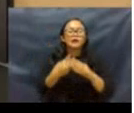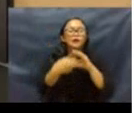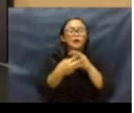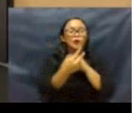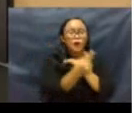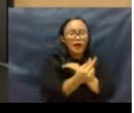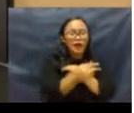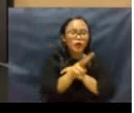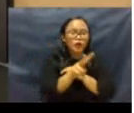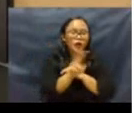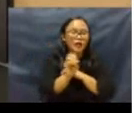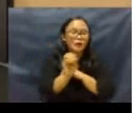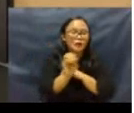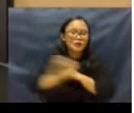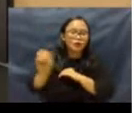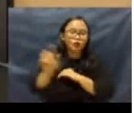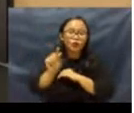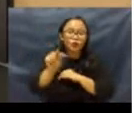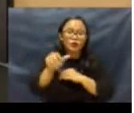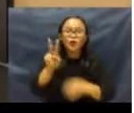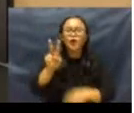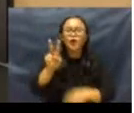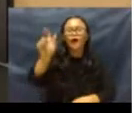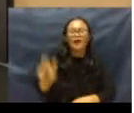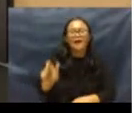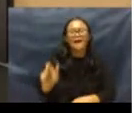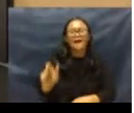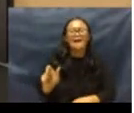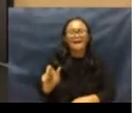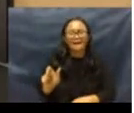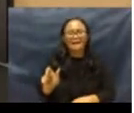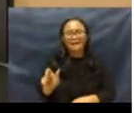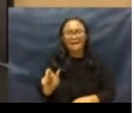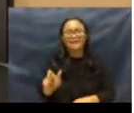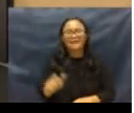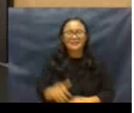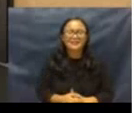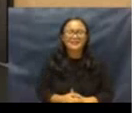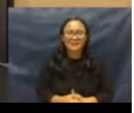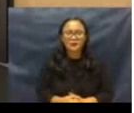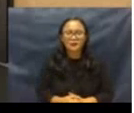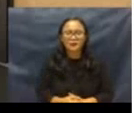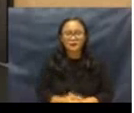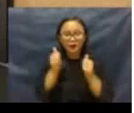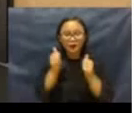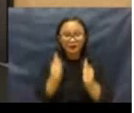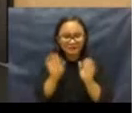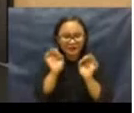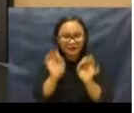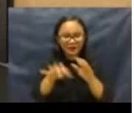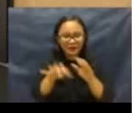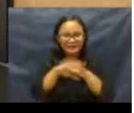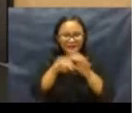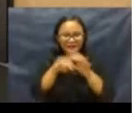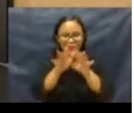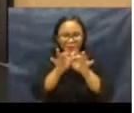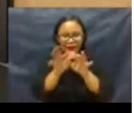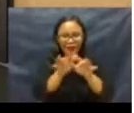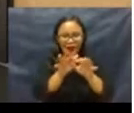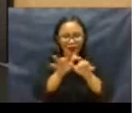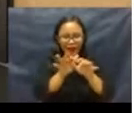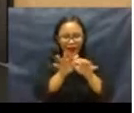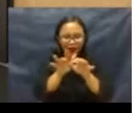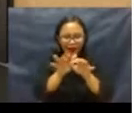Rp200.000 untuk 2 pemenang. Siap? Oke. Kita lemaskan jari-jari dan juga